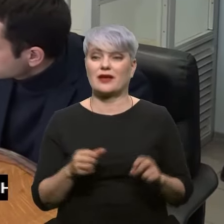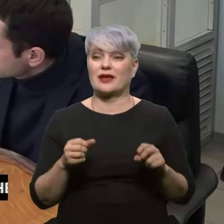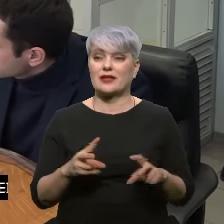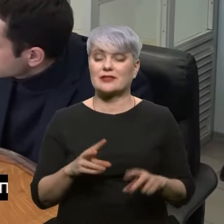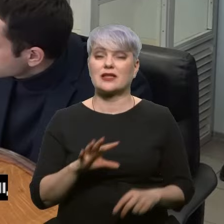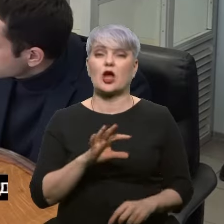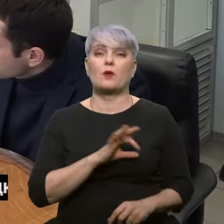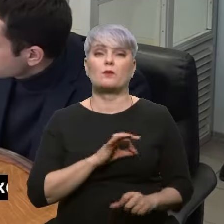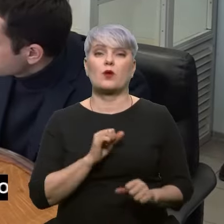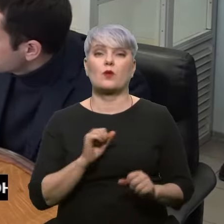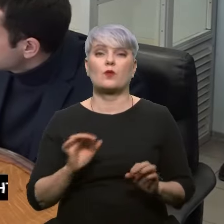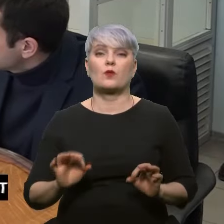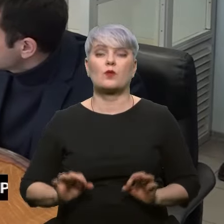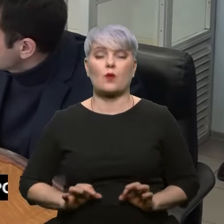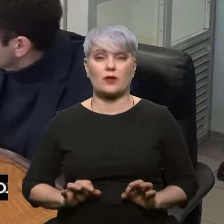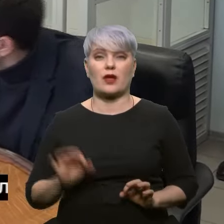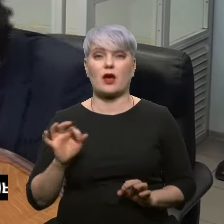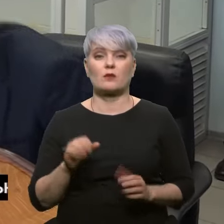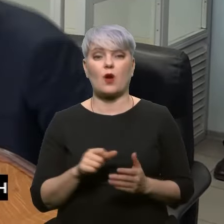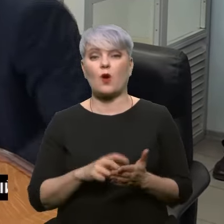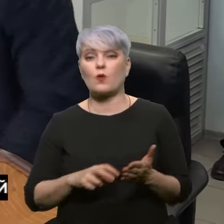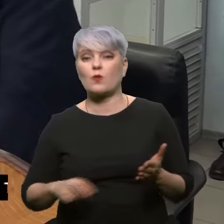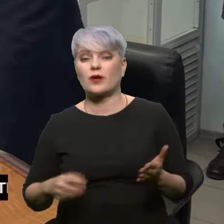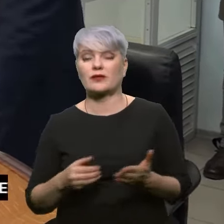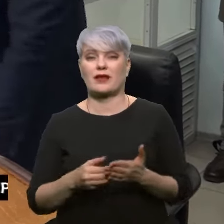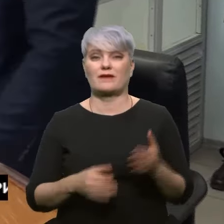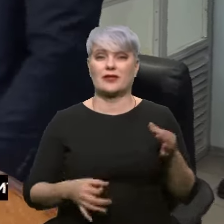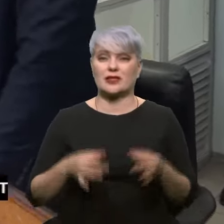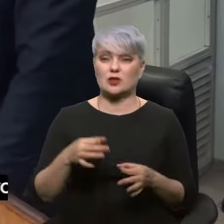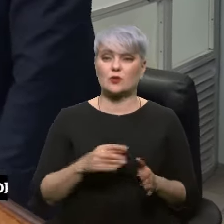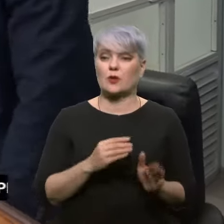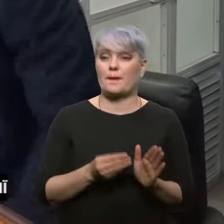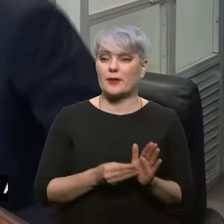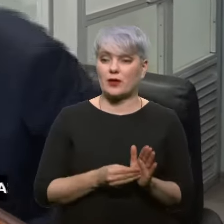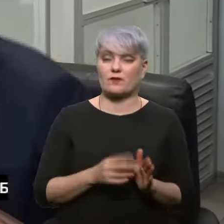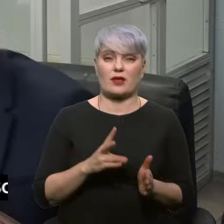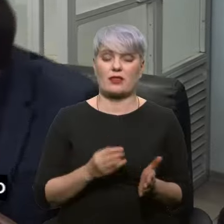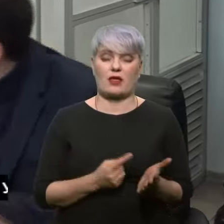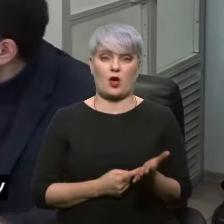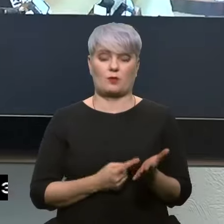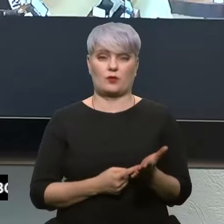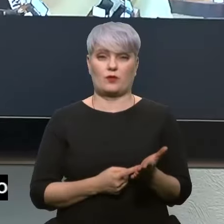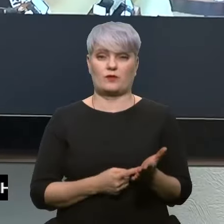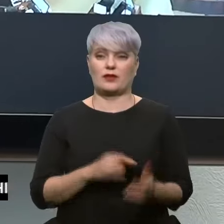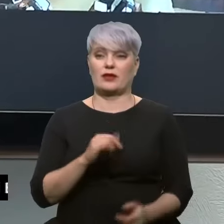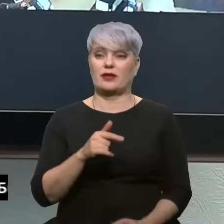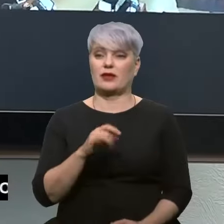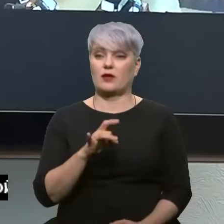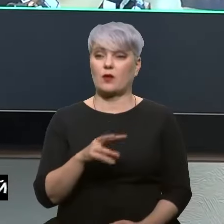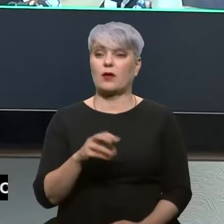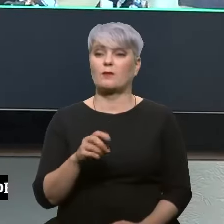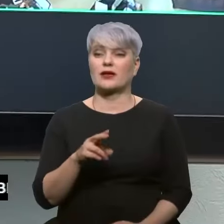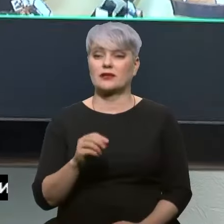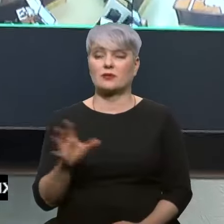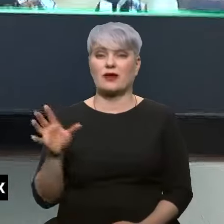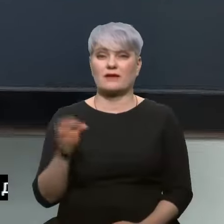щодо ухилення від органів досудового розслідування та суду переховування є необґрунтованими, адже Ігор Мазепа протягом